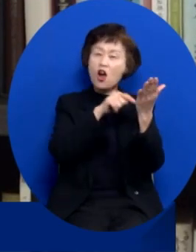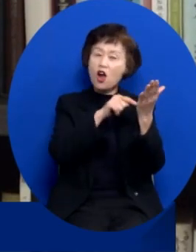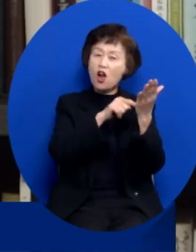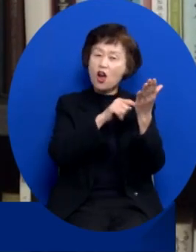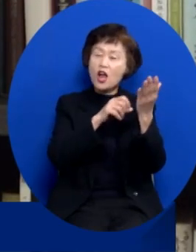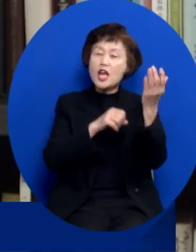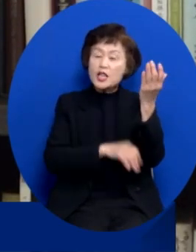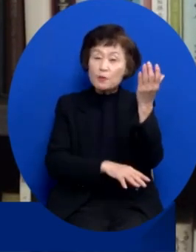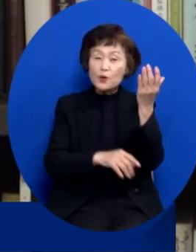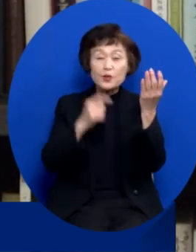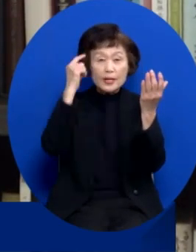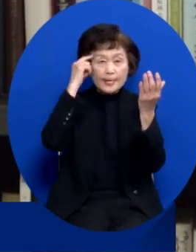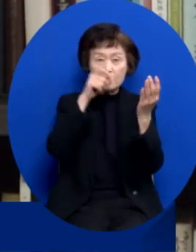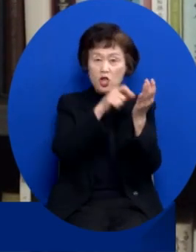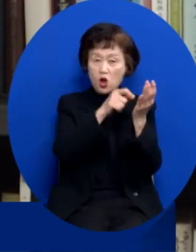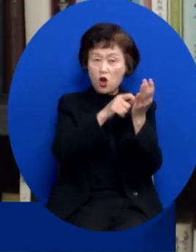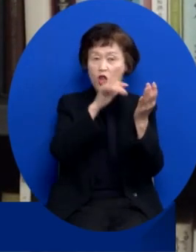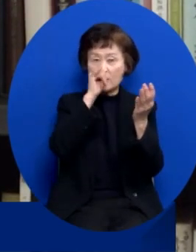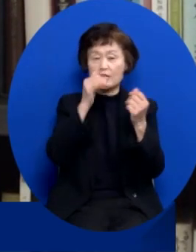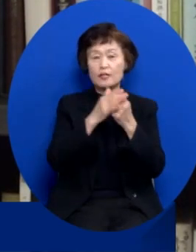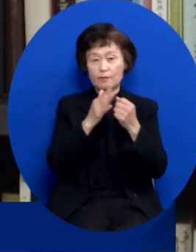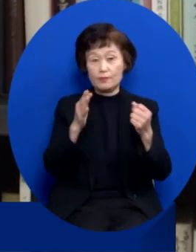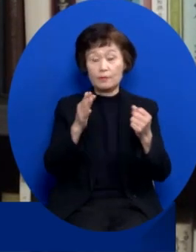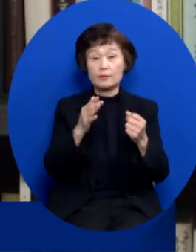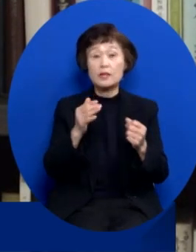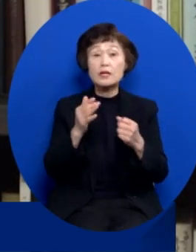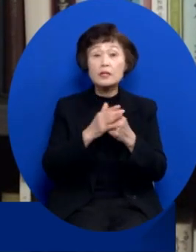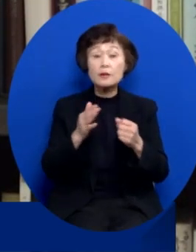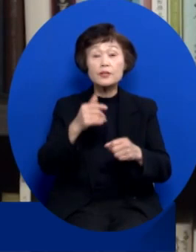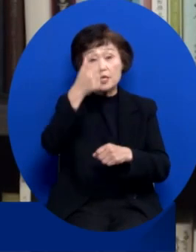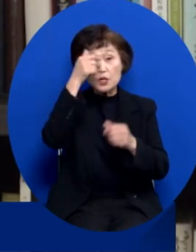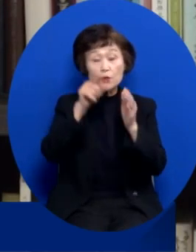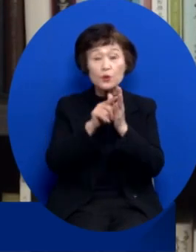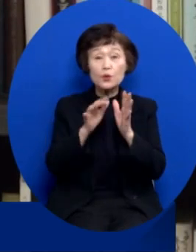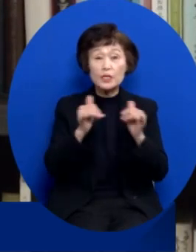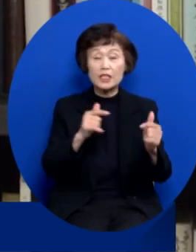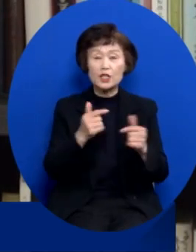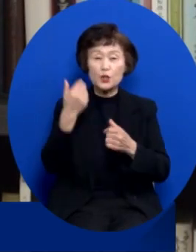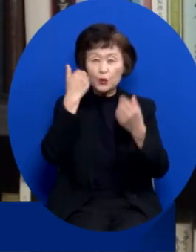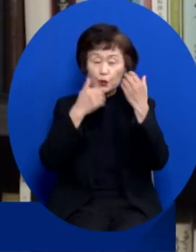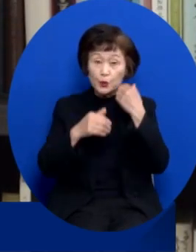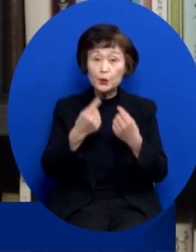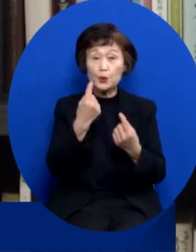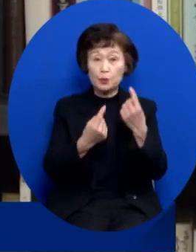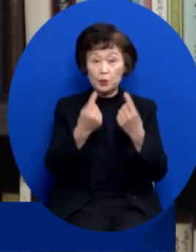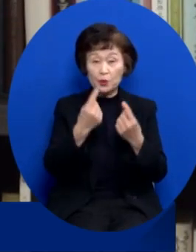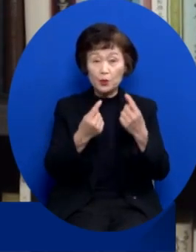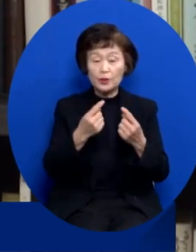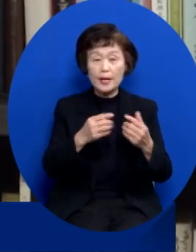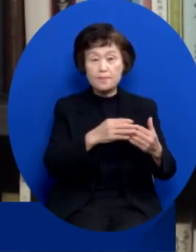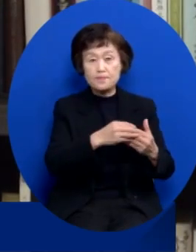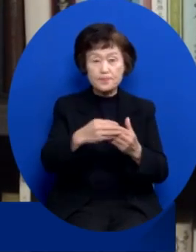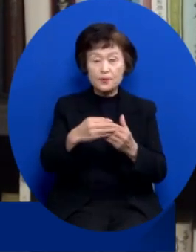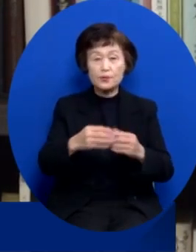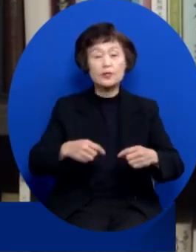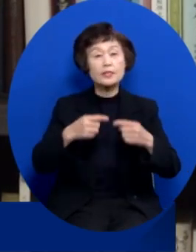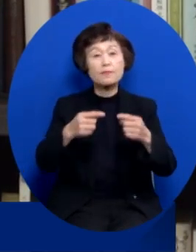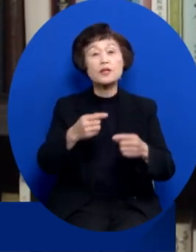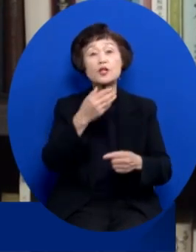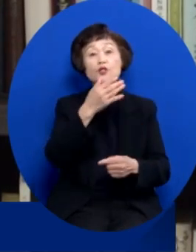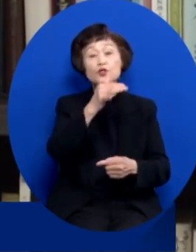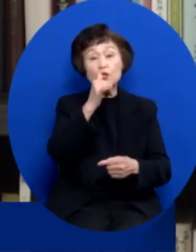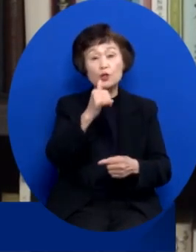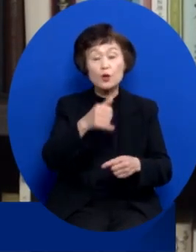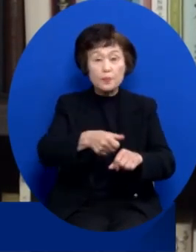사상이 거기서 나왔기 때문에 그렇습니다. 그렇기 때문에 기독교인들은 그 누구보다도 주도적으로 참여할 수 있고 또